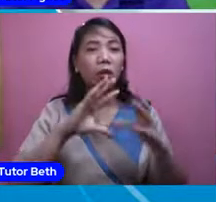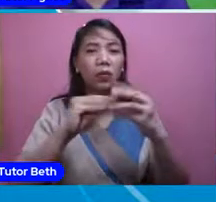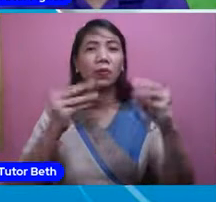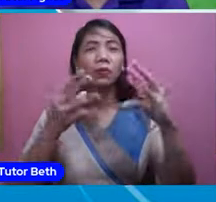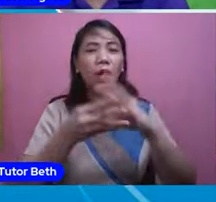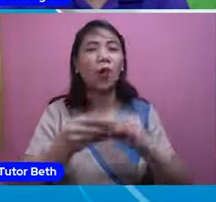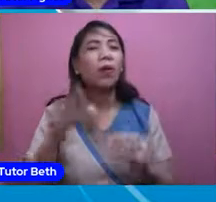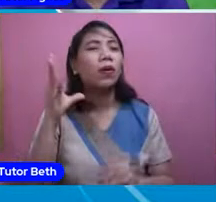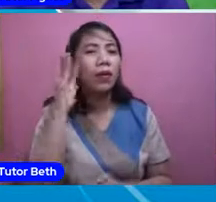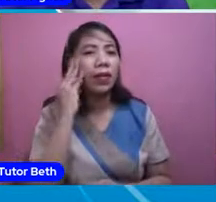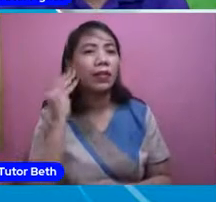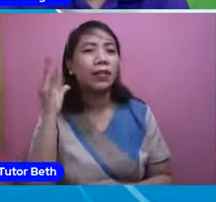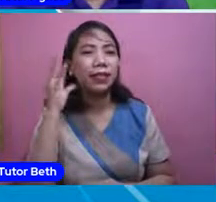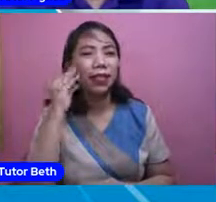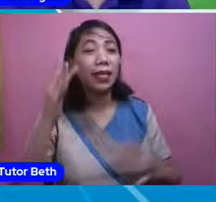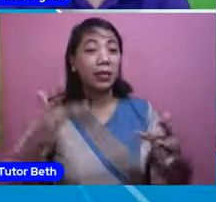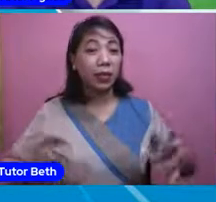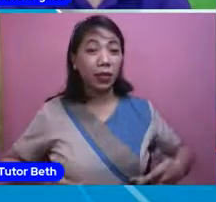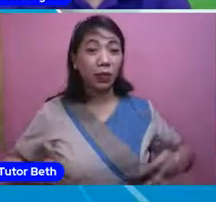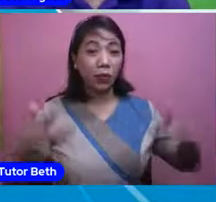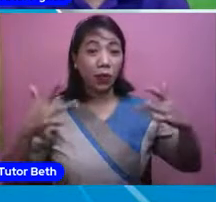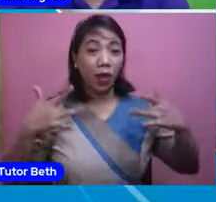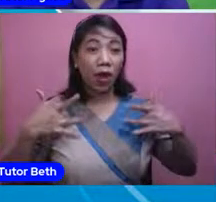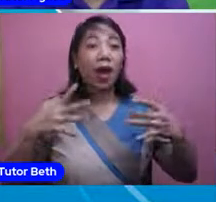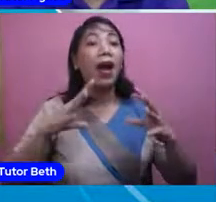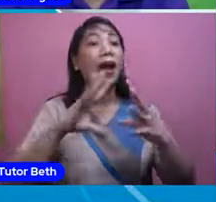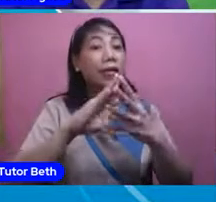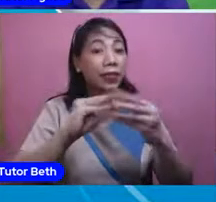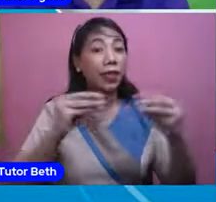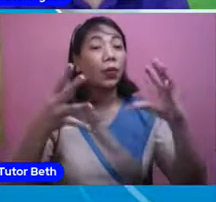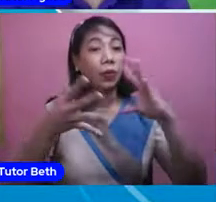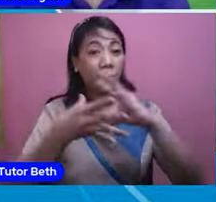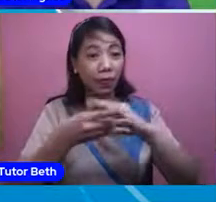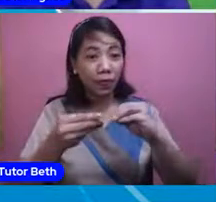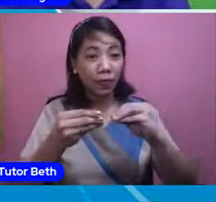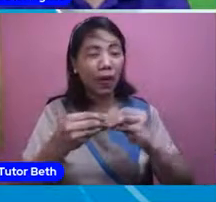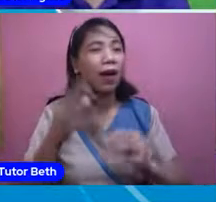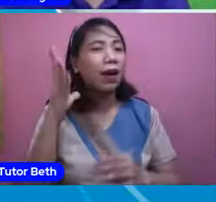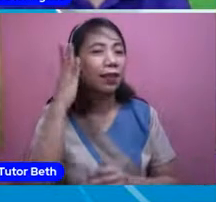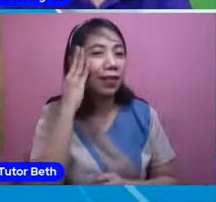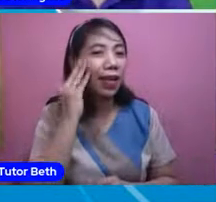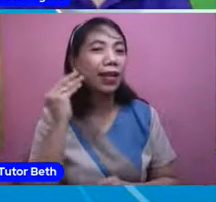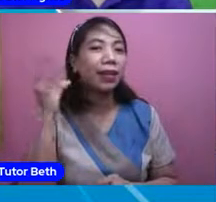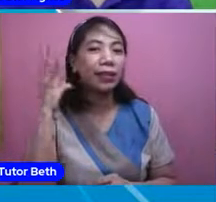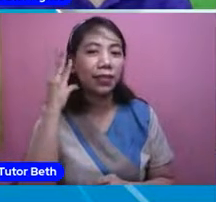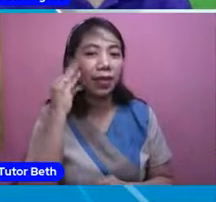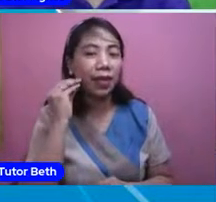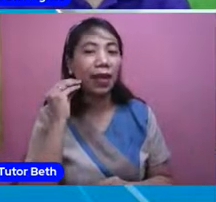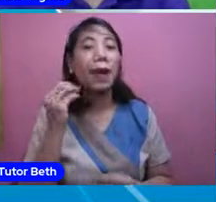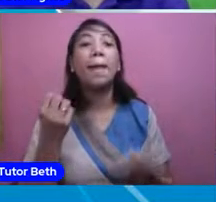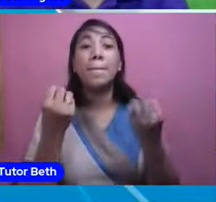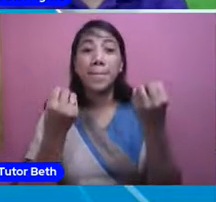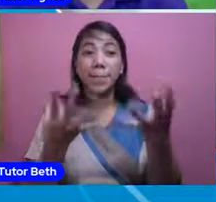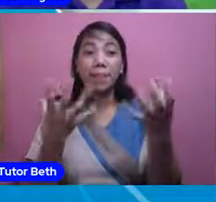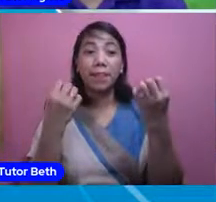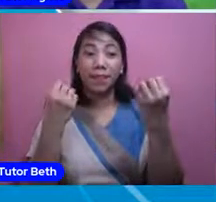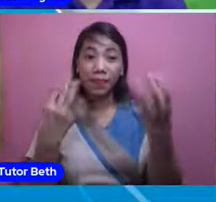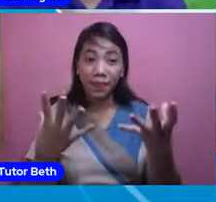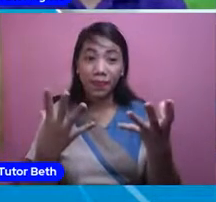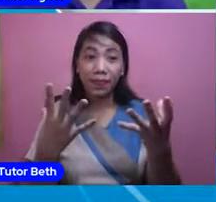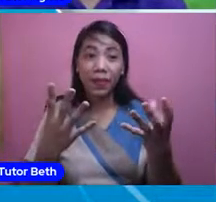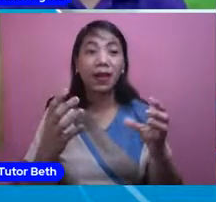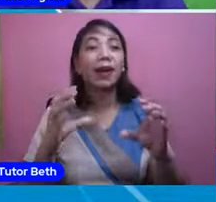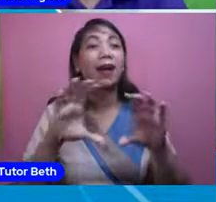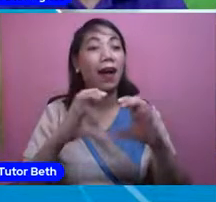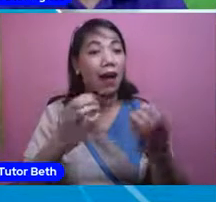karandasan sa buhay sa kwento at karandasan ng mga kamag-aral